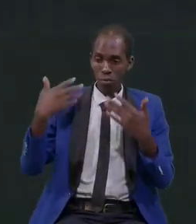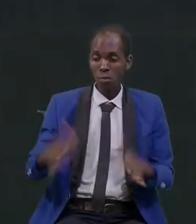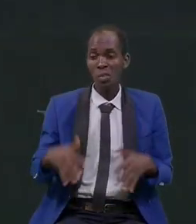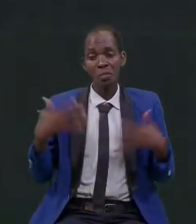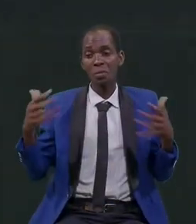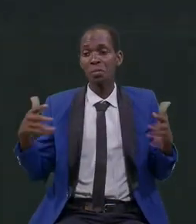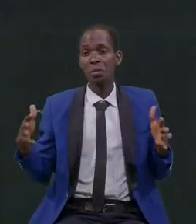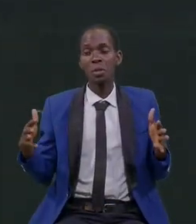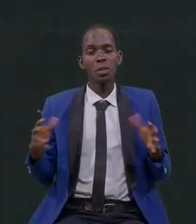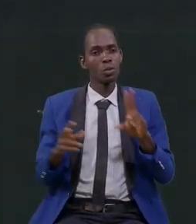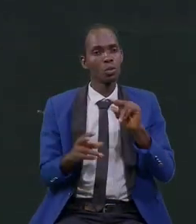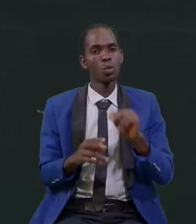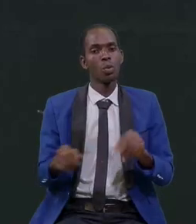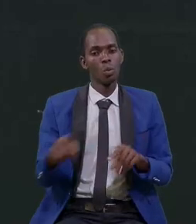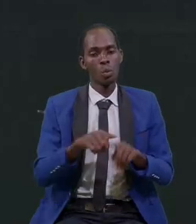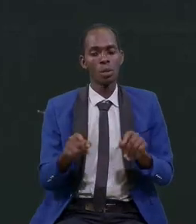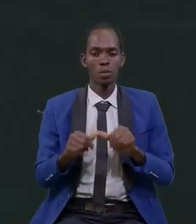fini. Hein.